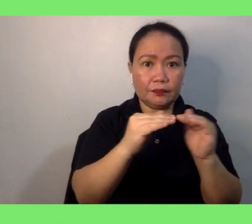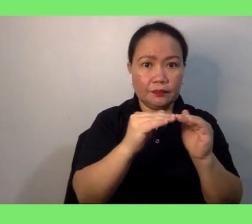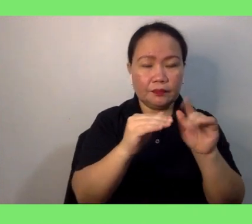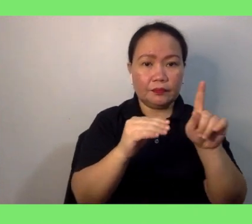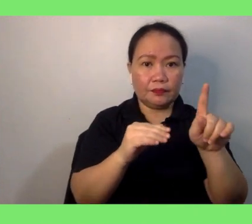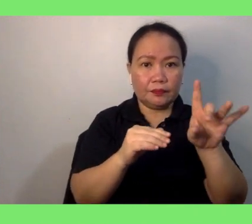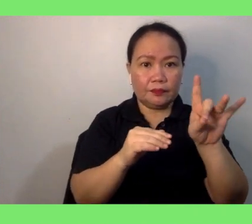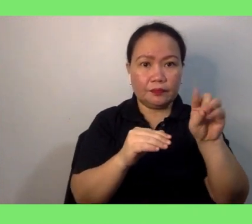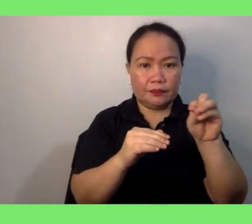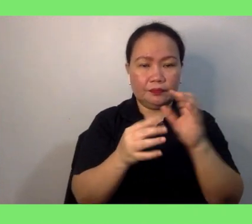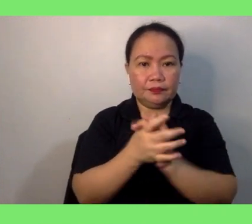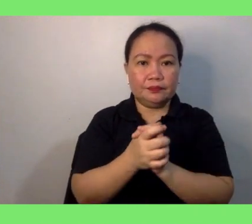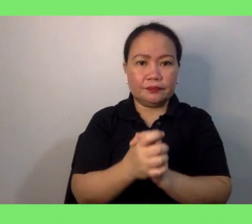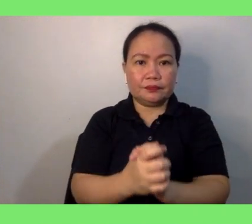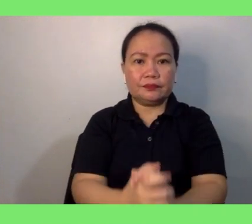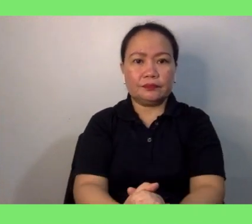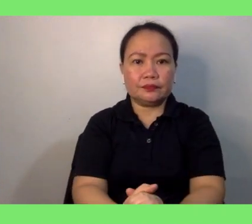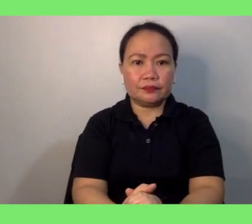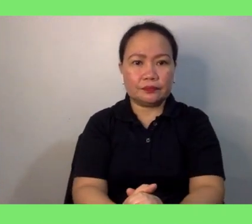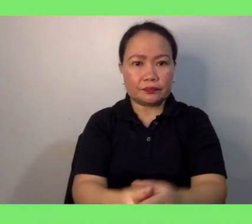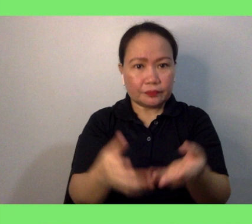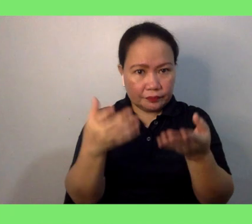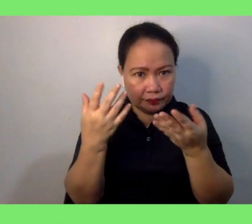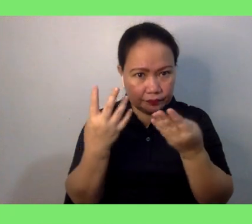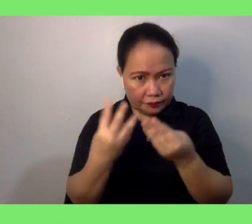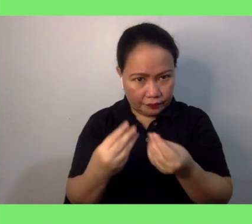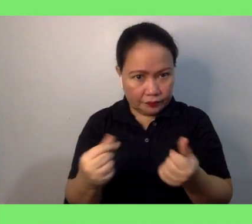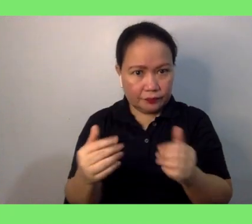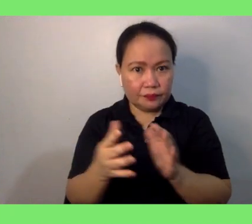mag 180 ang total niyan. So,